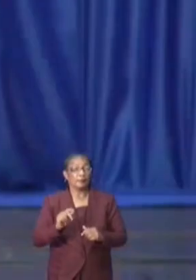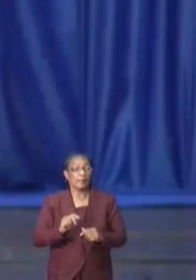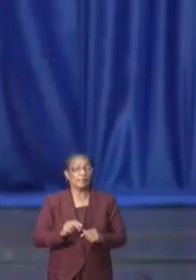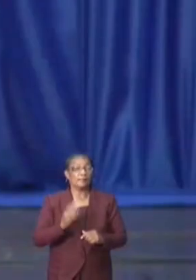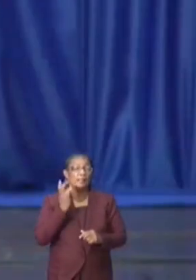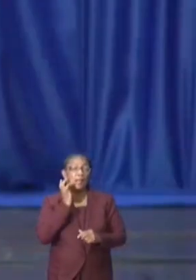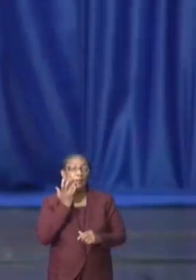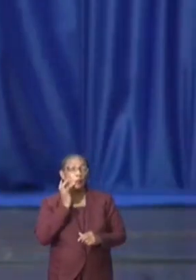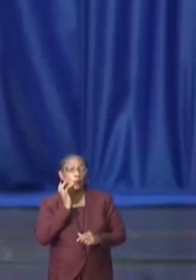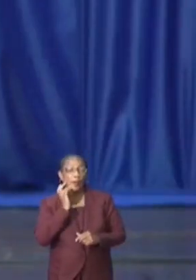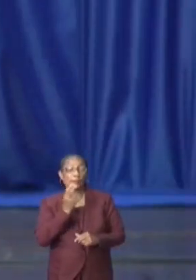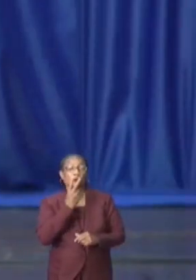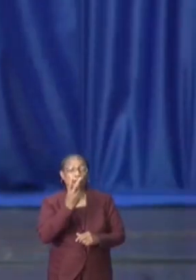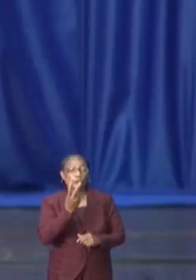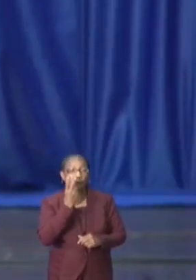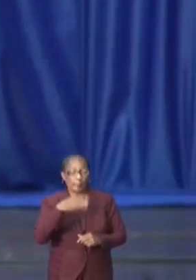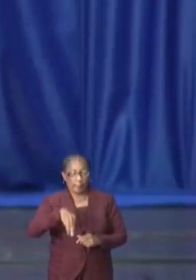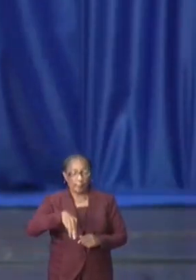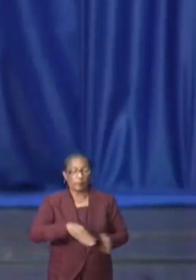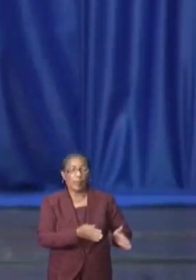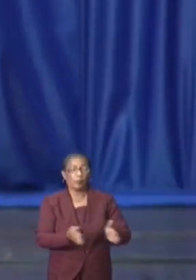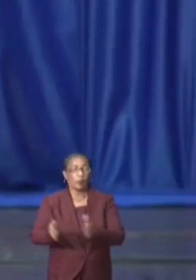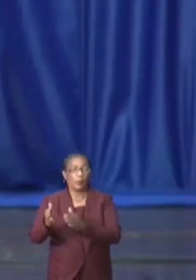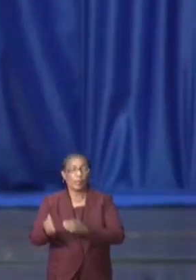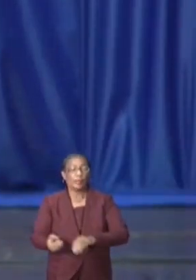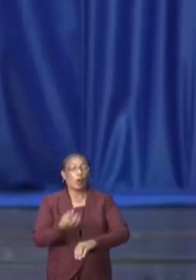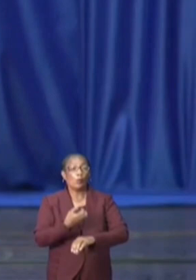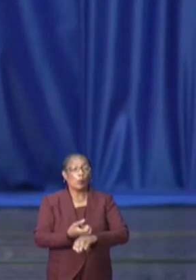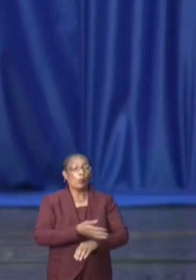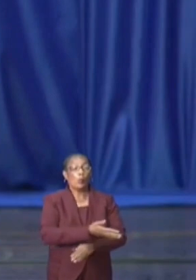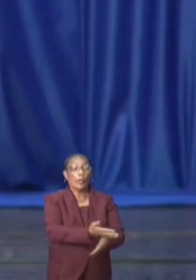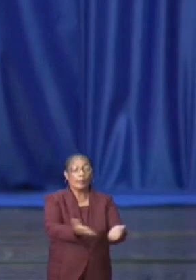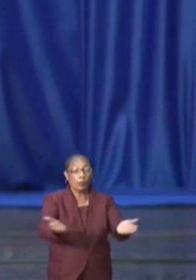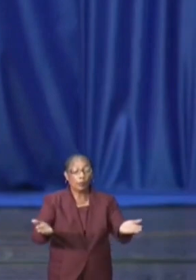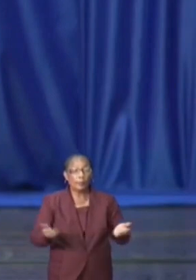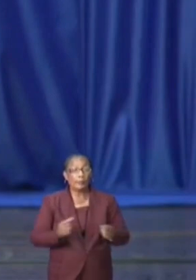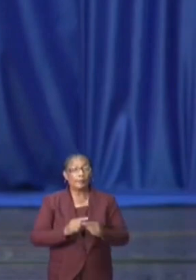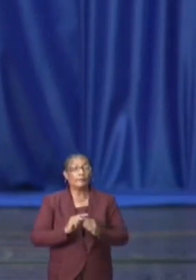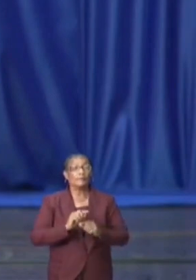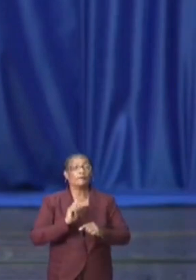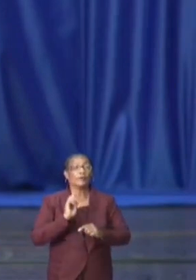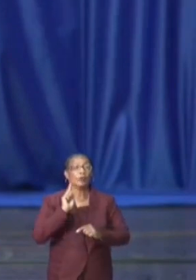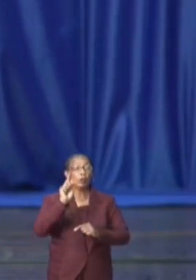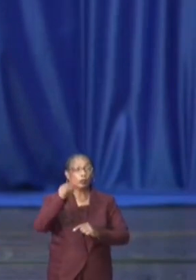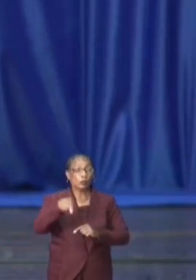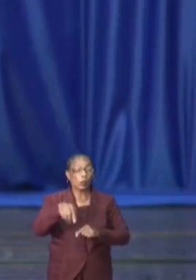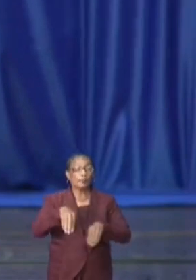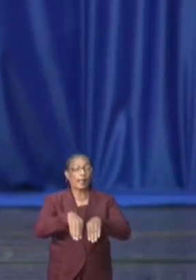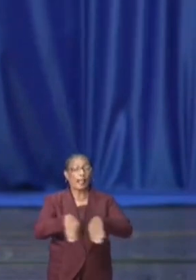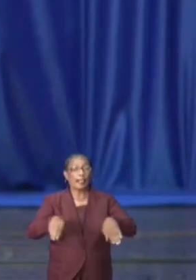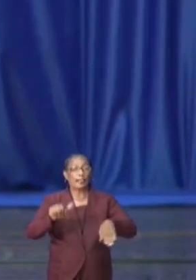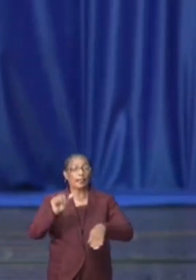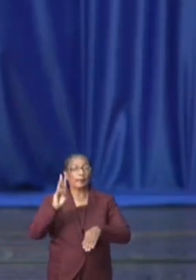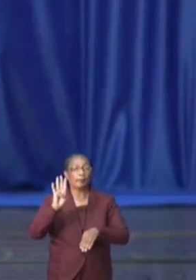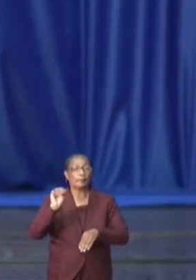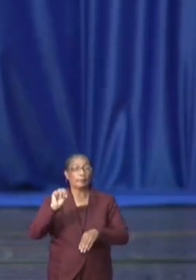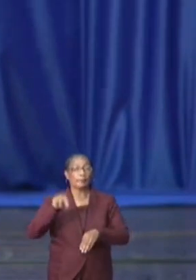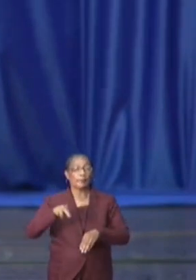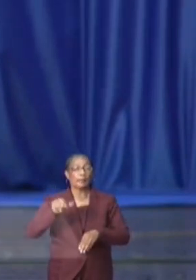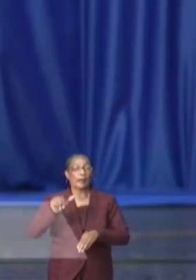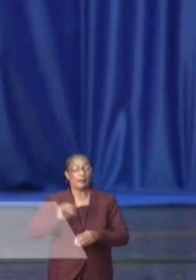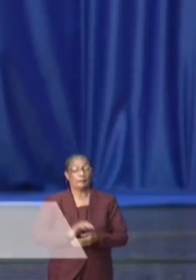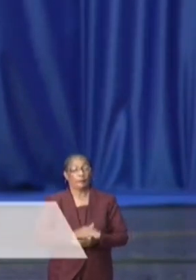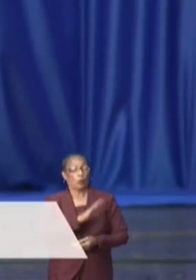in Marowena van Mungo en omgeving tot Albina. Ik kan u ook